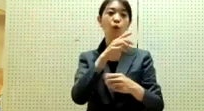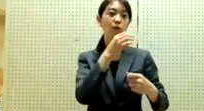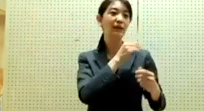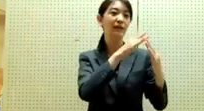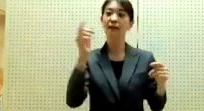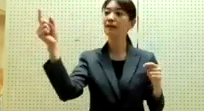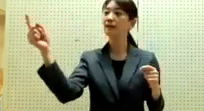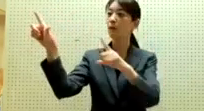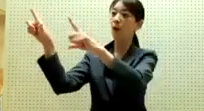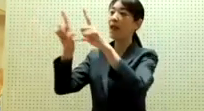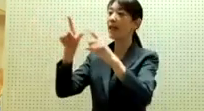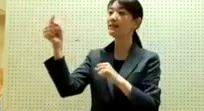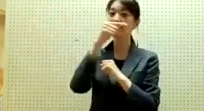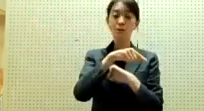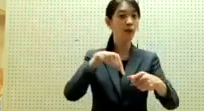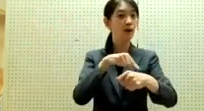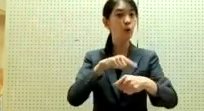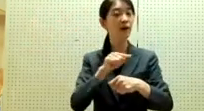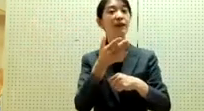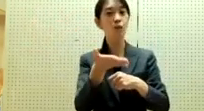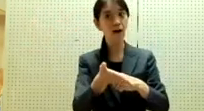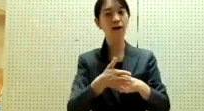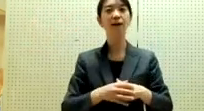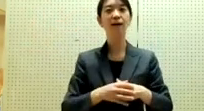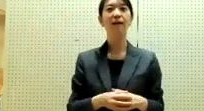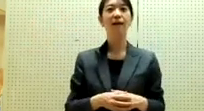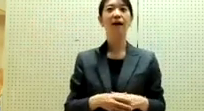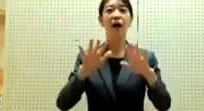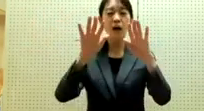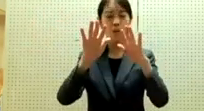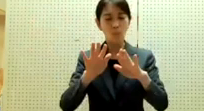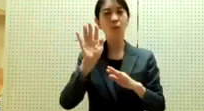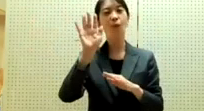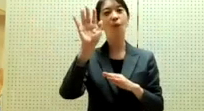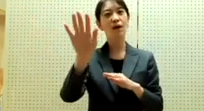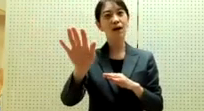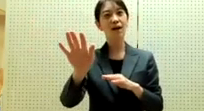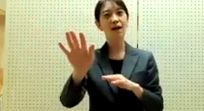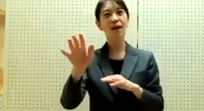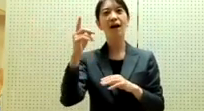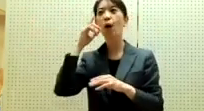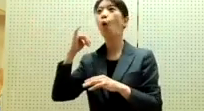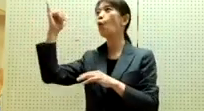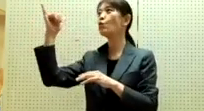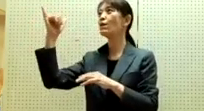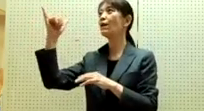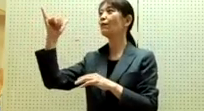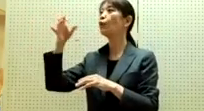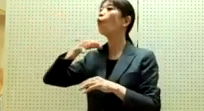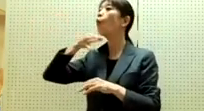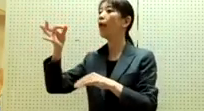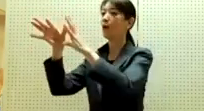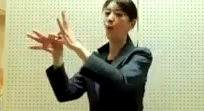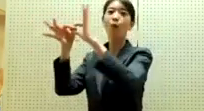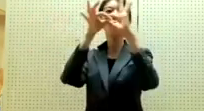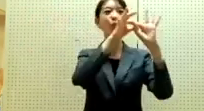います。でそれが私はここからですね、声を届けるっていうところに行けるといいのかなと。で